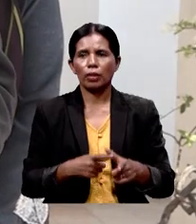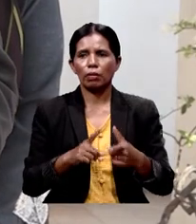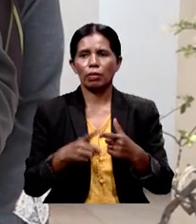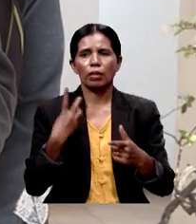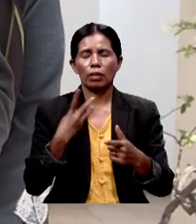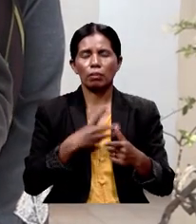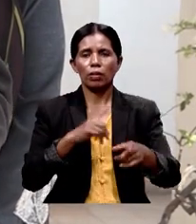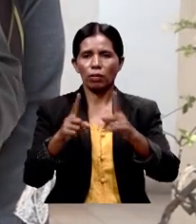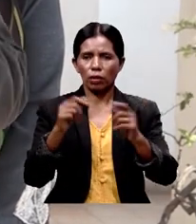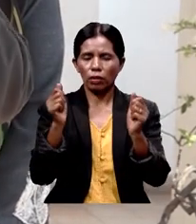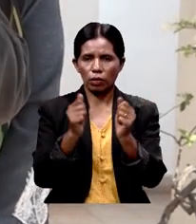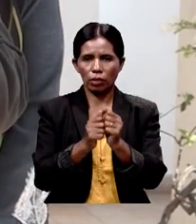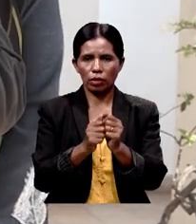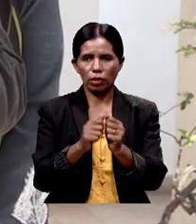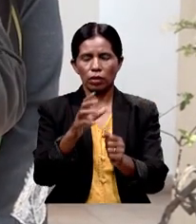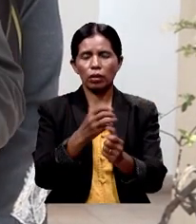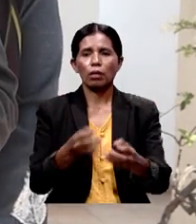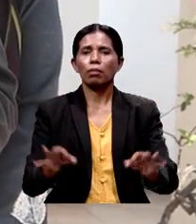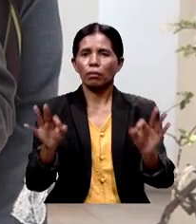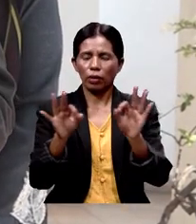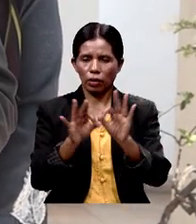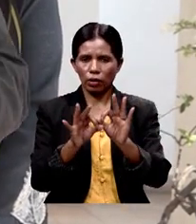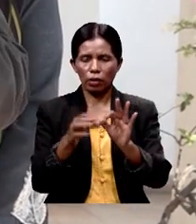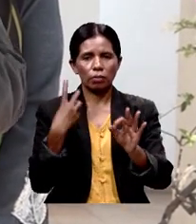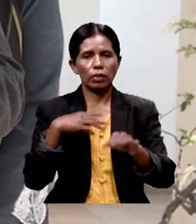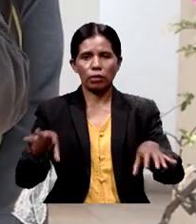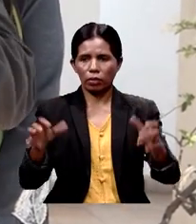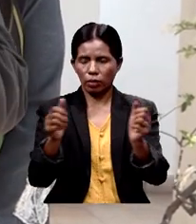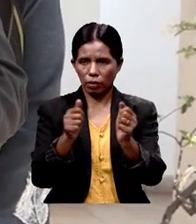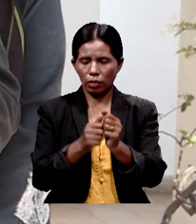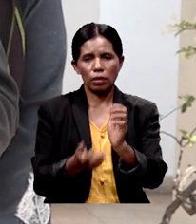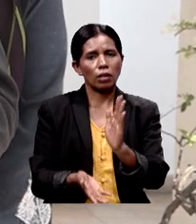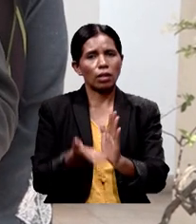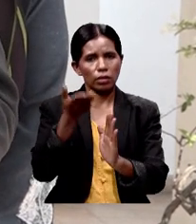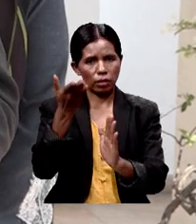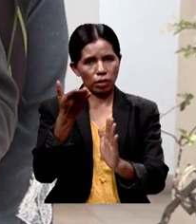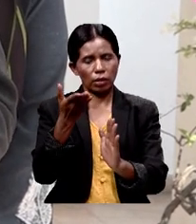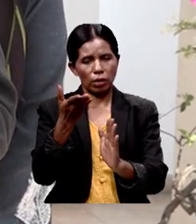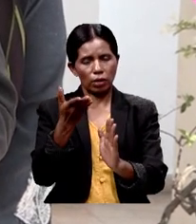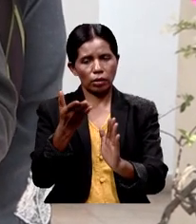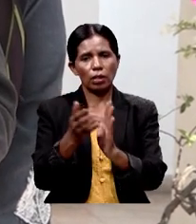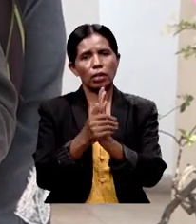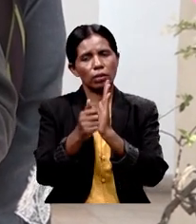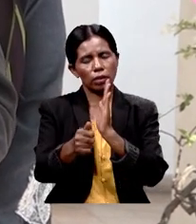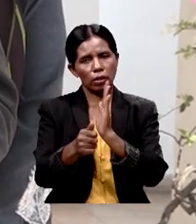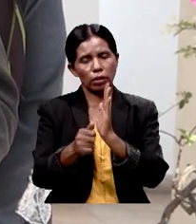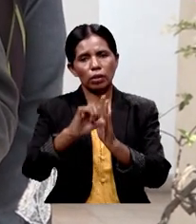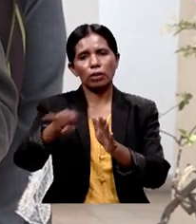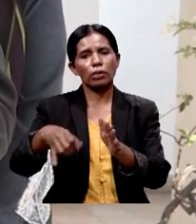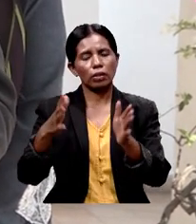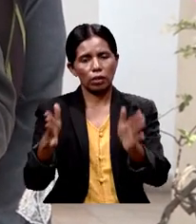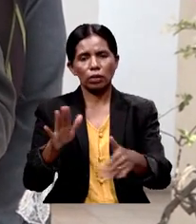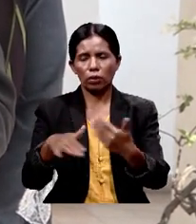bincangkan juga per pentingnya mengadakan kerjasama ini dan meningkatkan kapasitas jurnalis